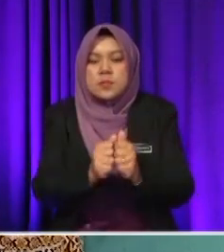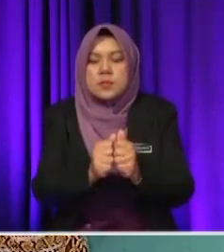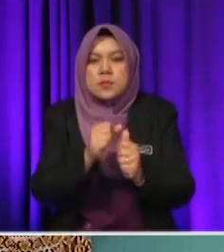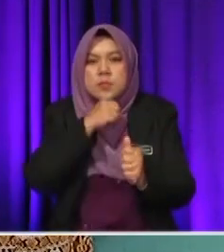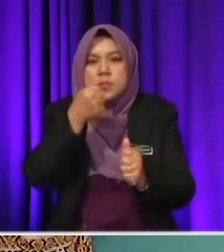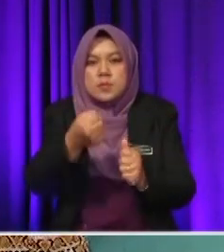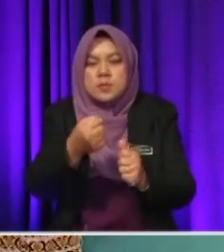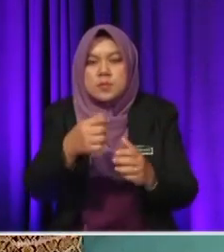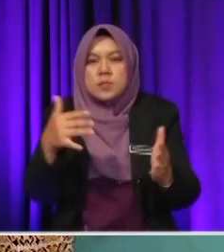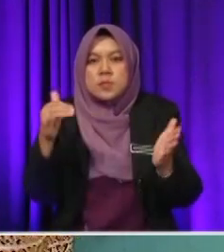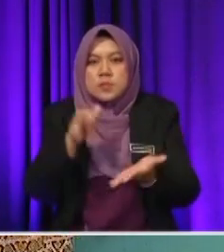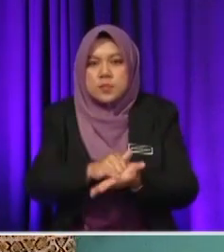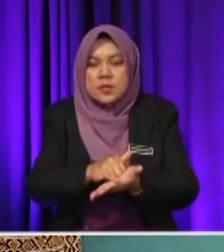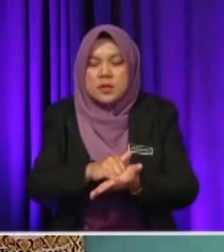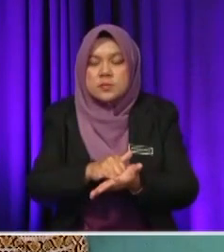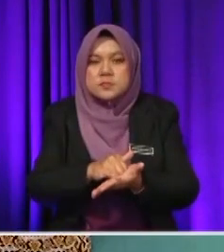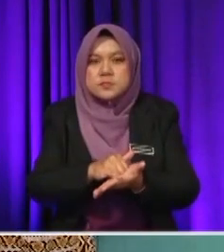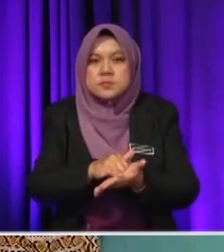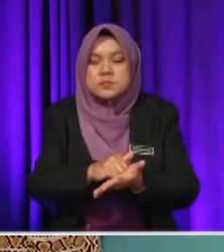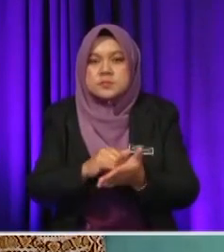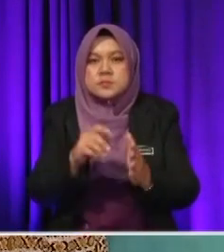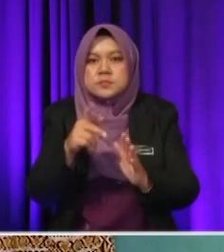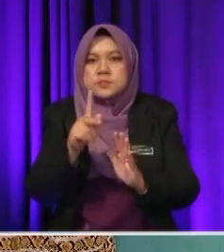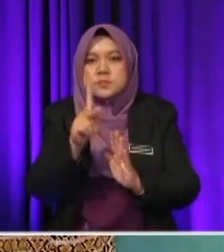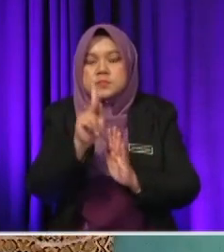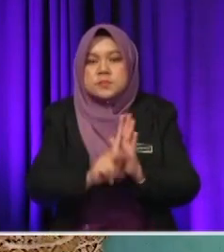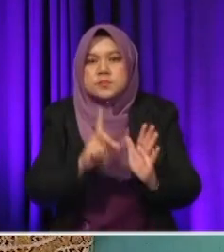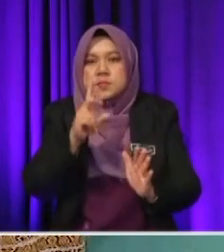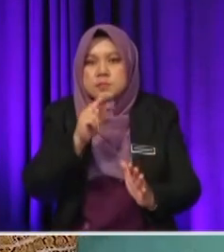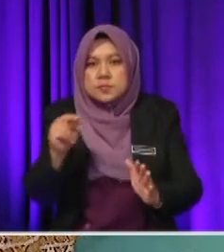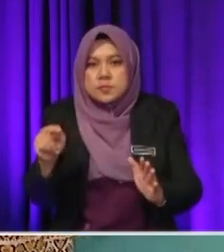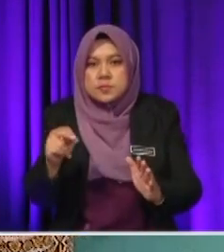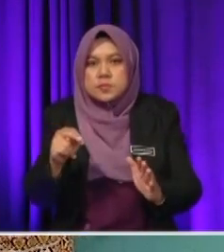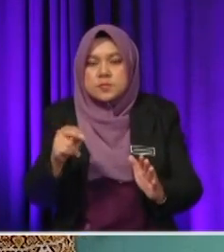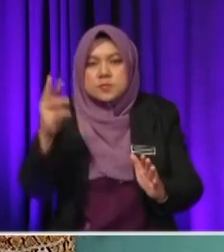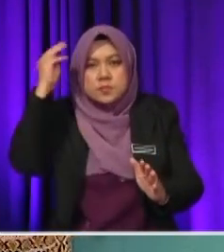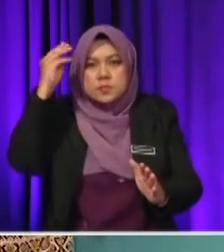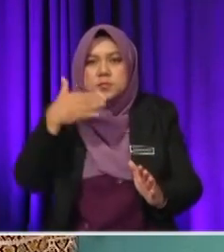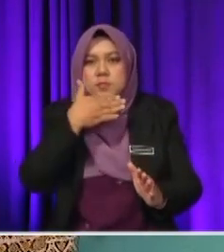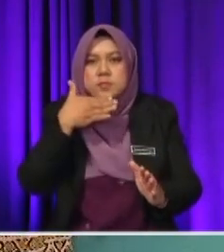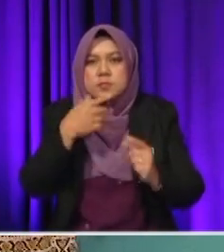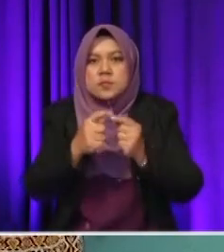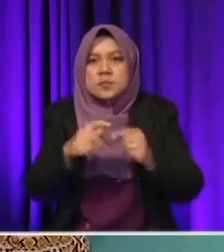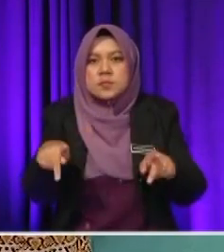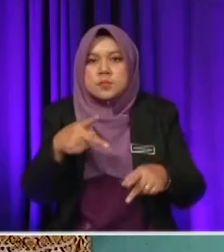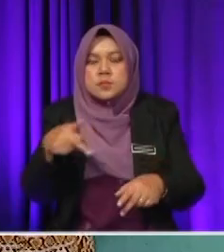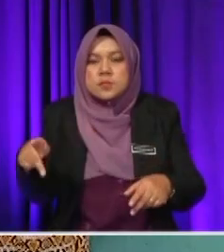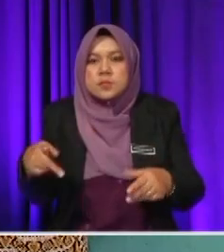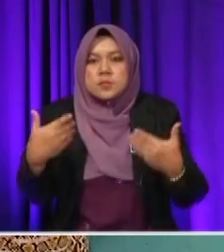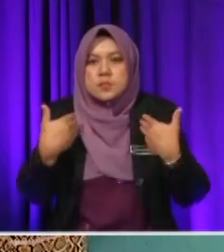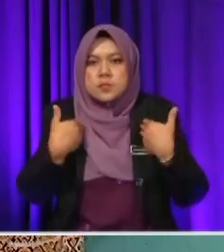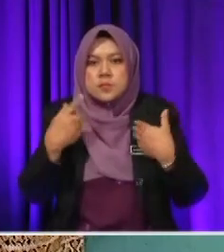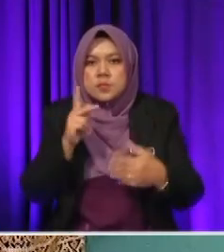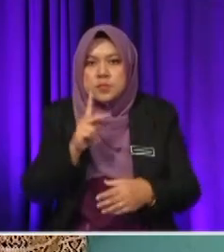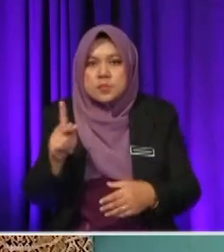sarana tersebut maka kesatuan melayu muda ini telah pun apa kita wujudkan